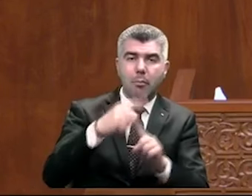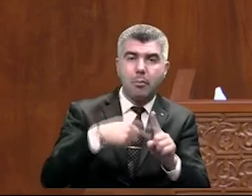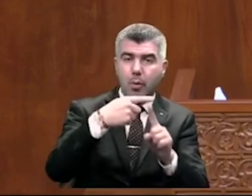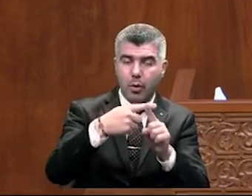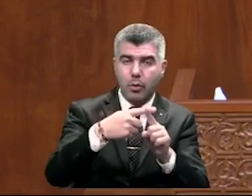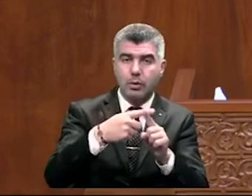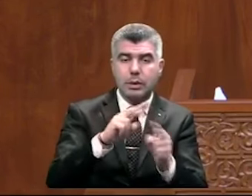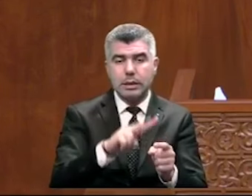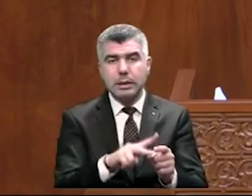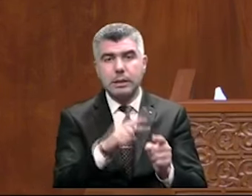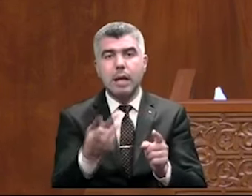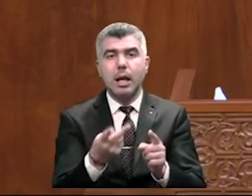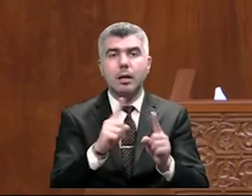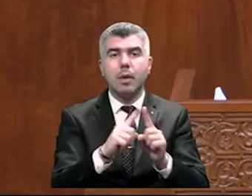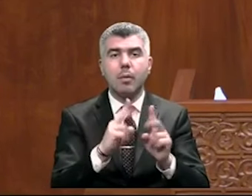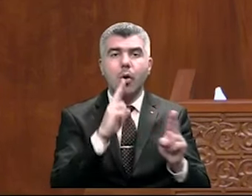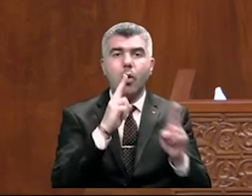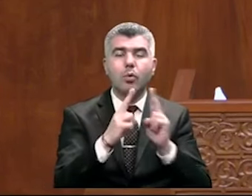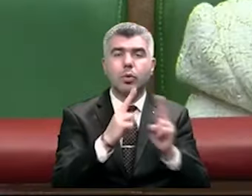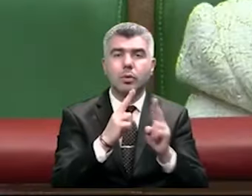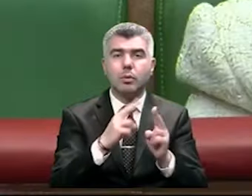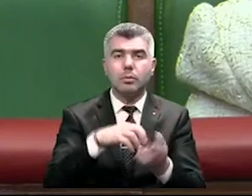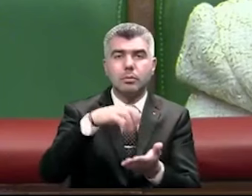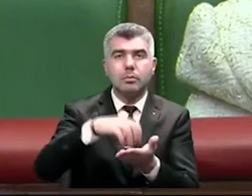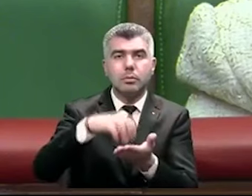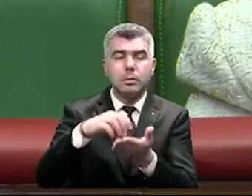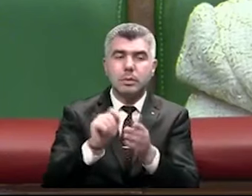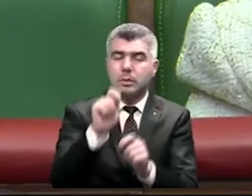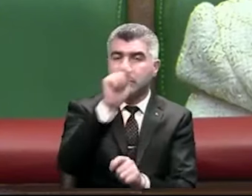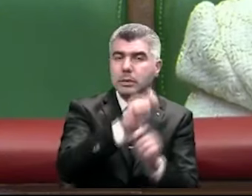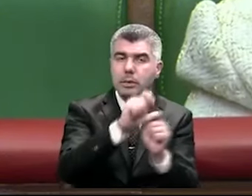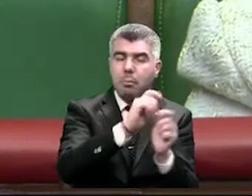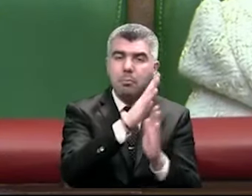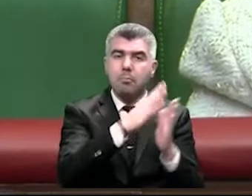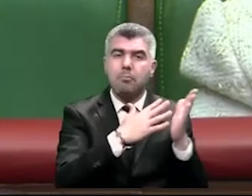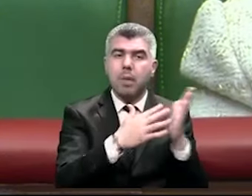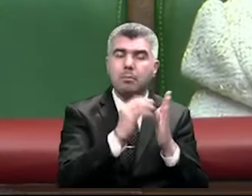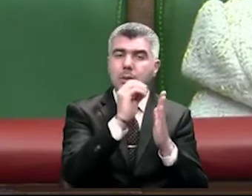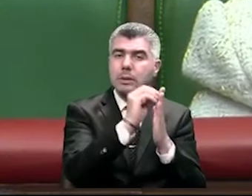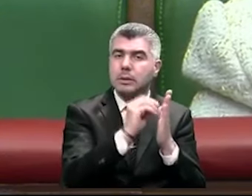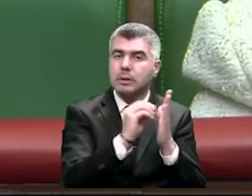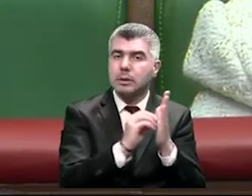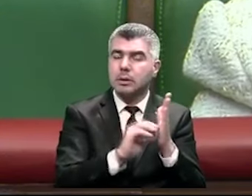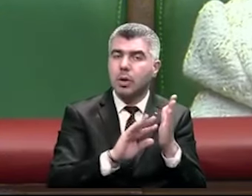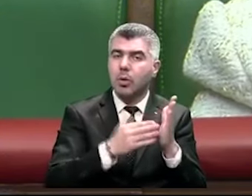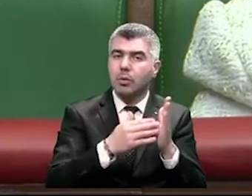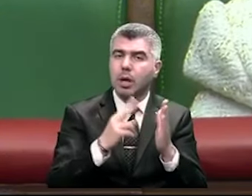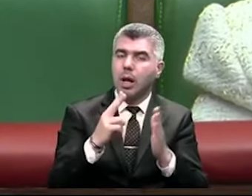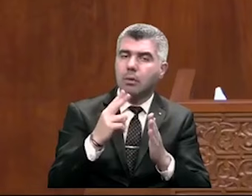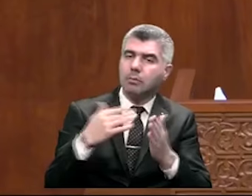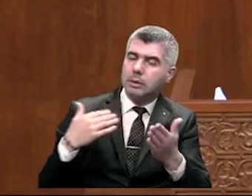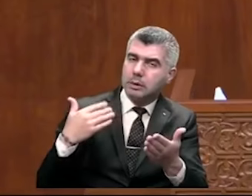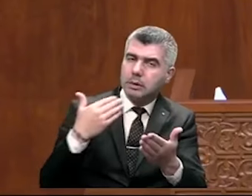على تقويه طريق السيار بعده مقاطع في اطار الاصلاحات الكبرى المبرمجه في هذا من